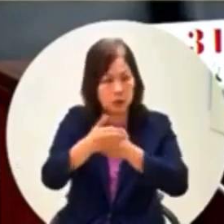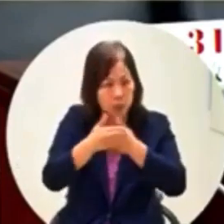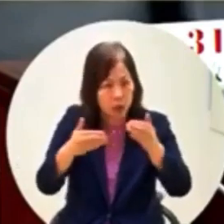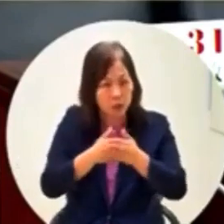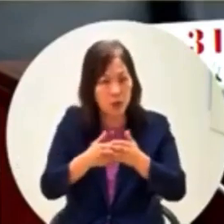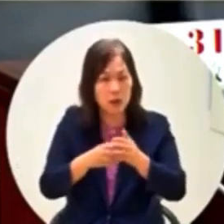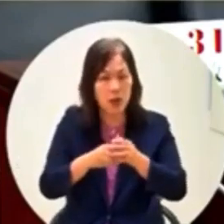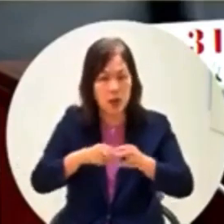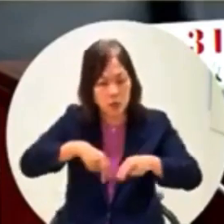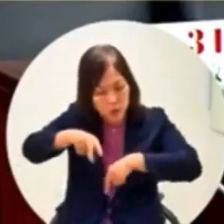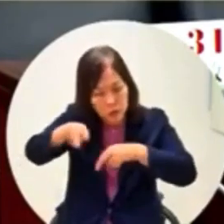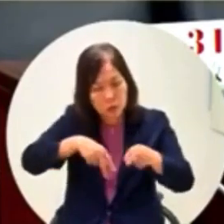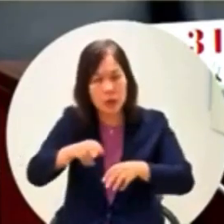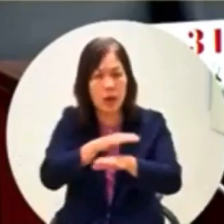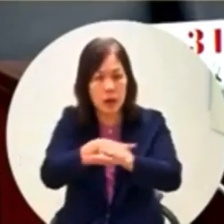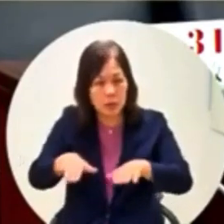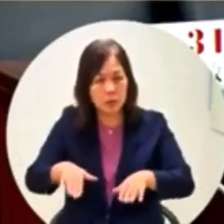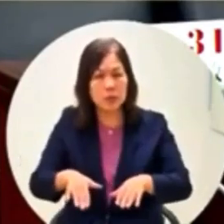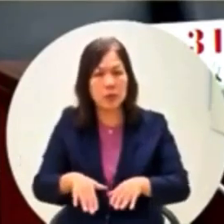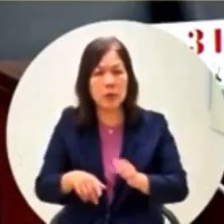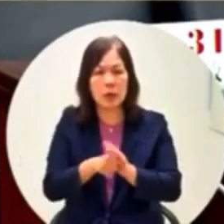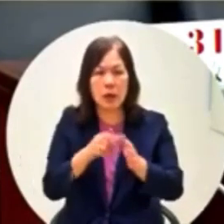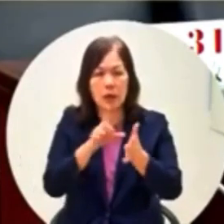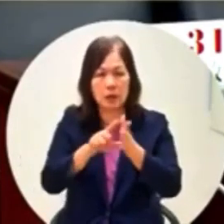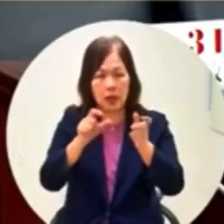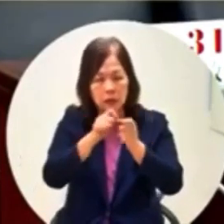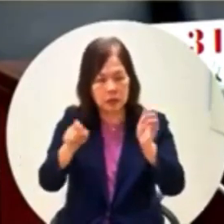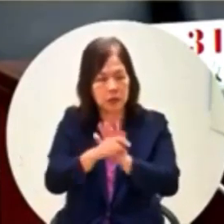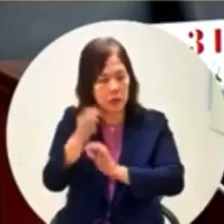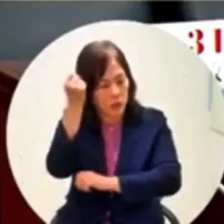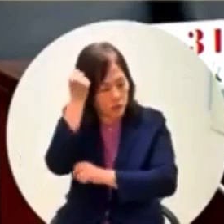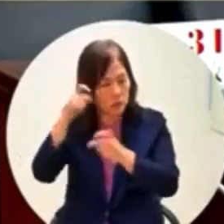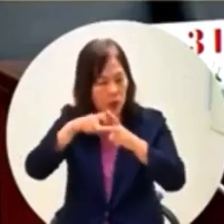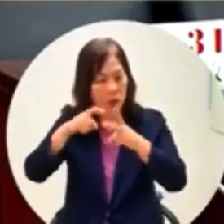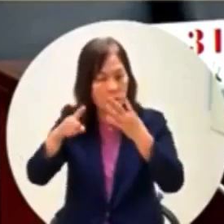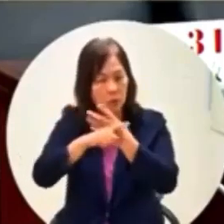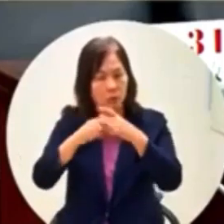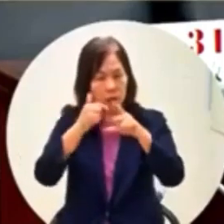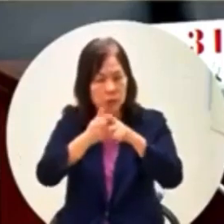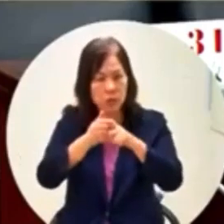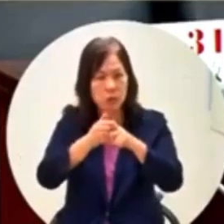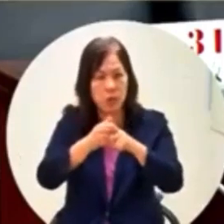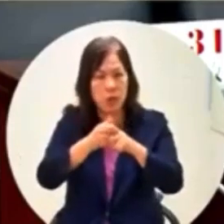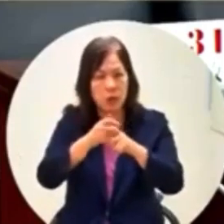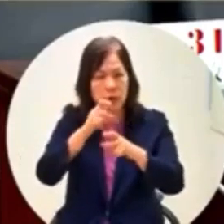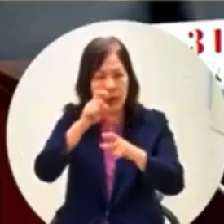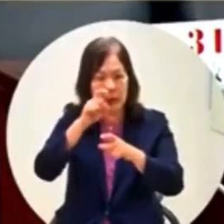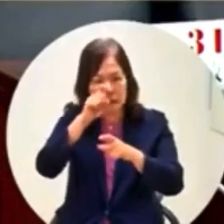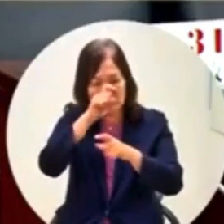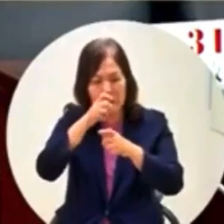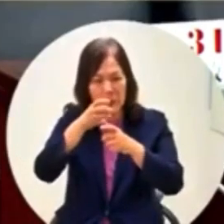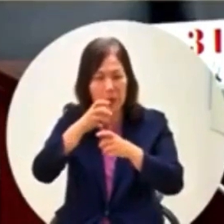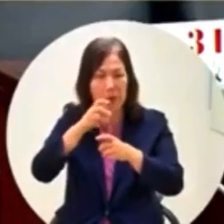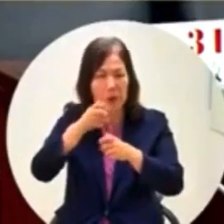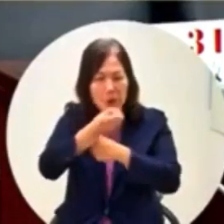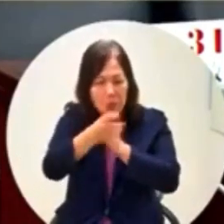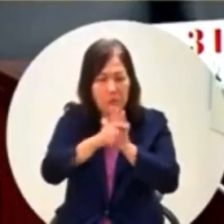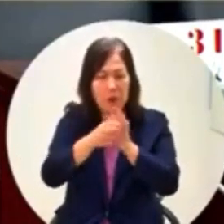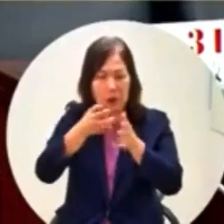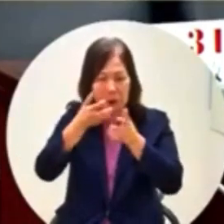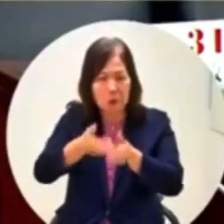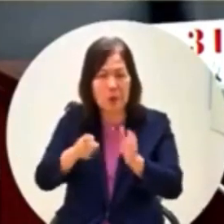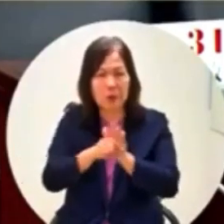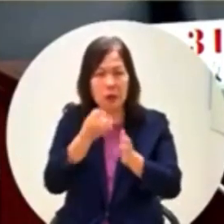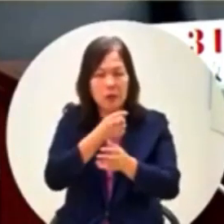行的安全，长期住在工业区的一个重污染地区，那么这间火车的这间爆炸，那给我